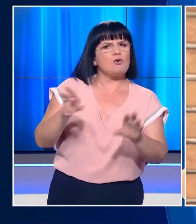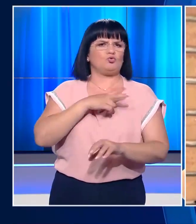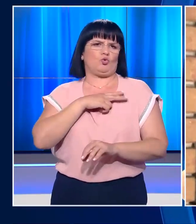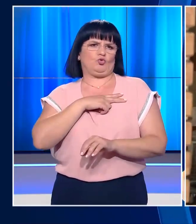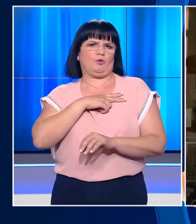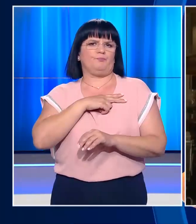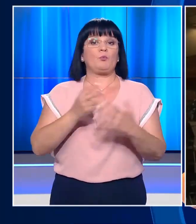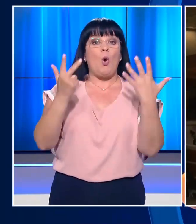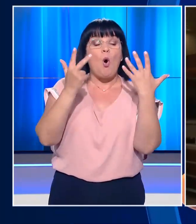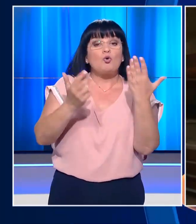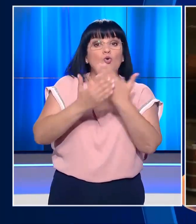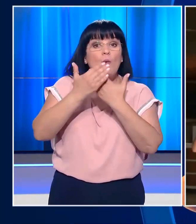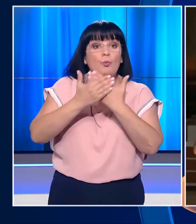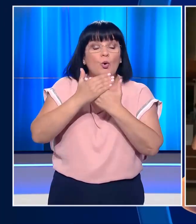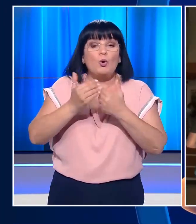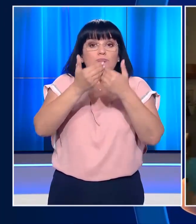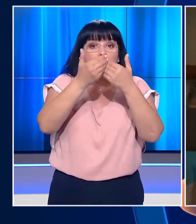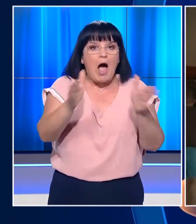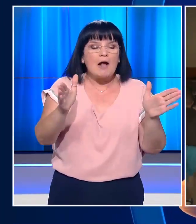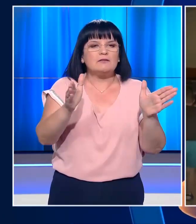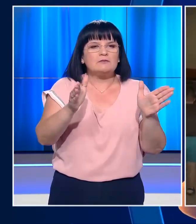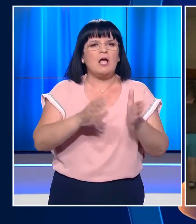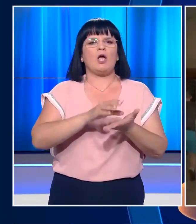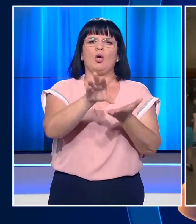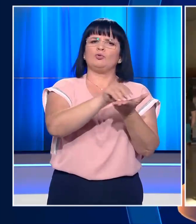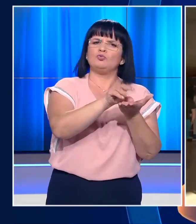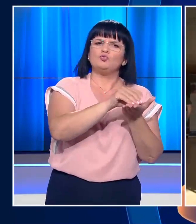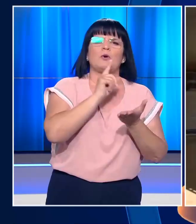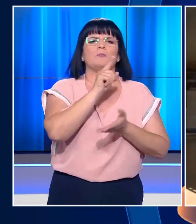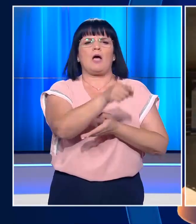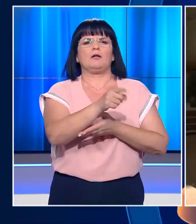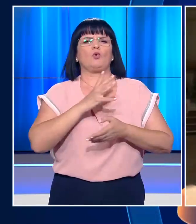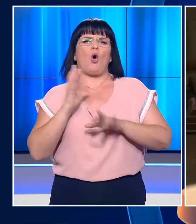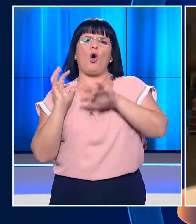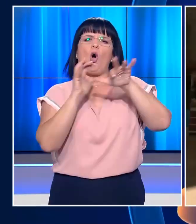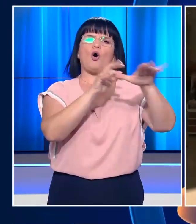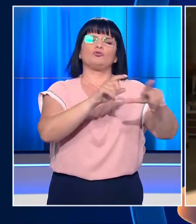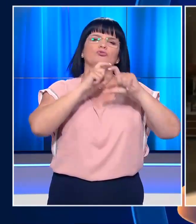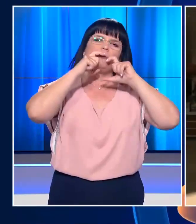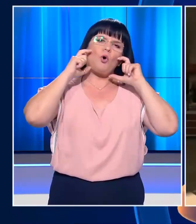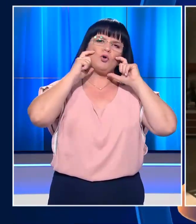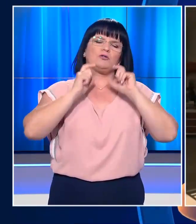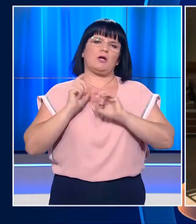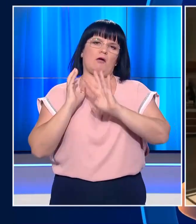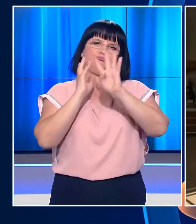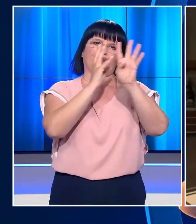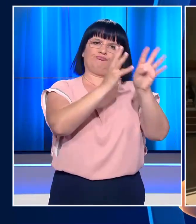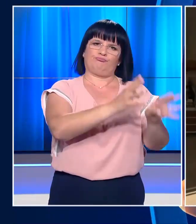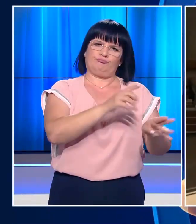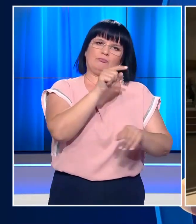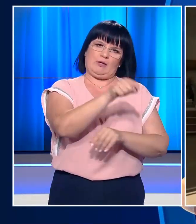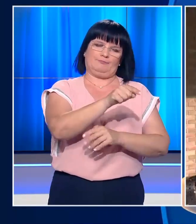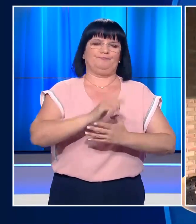ώρα είναι 8 το πρωί και το κατάστημα μόλις άνοιξε τις εισόδους για τους καταναλωτές, οι οποίοι από σήμερα θα πρέπει να φορούν υποχρεωτικά τη μάσκα στο εσωτερικό